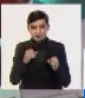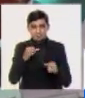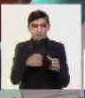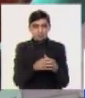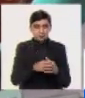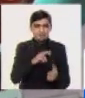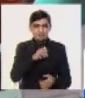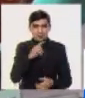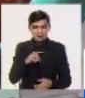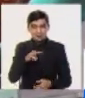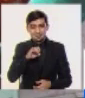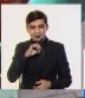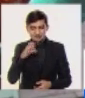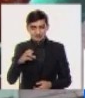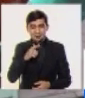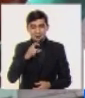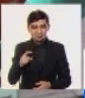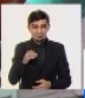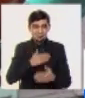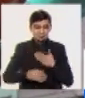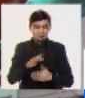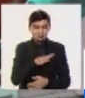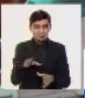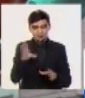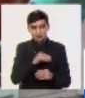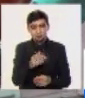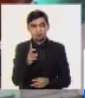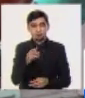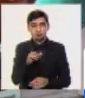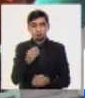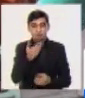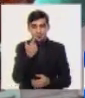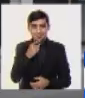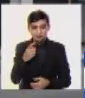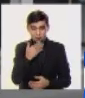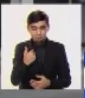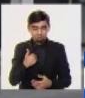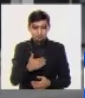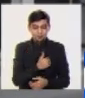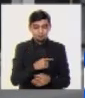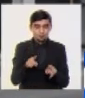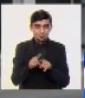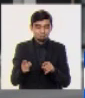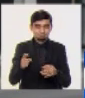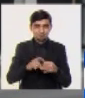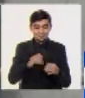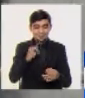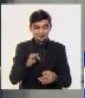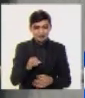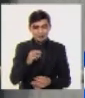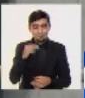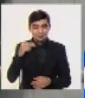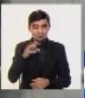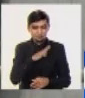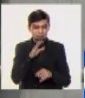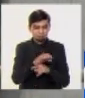компанию «Казтрансгаз». Желаю, чтобы такая радость пришла ко всем, у кого еще нет газа. По поручению президента Касым-Жомарта